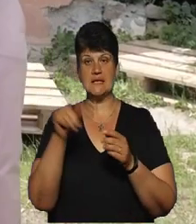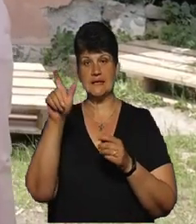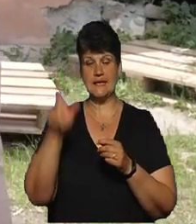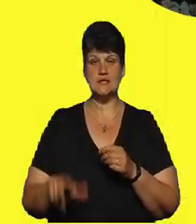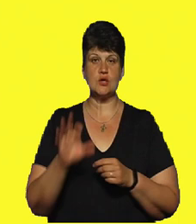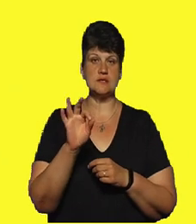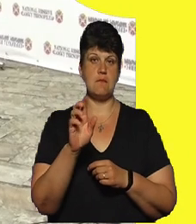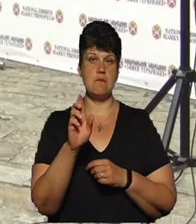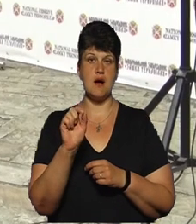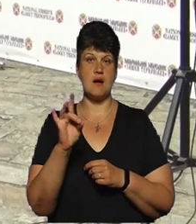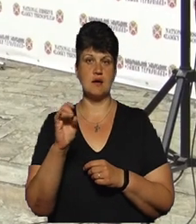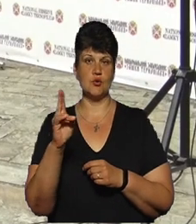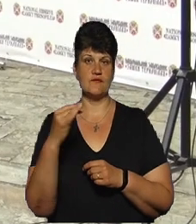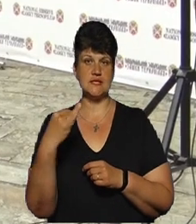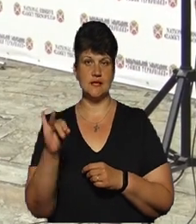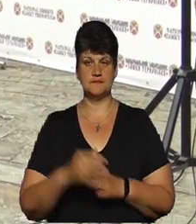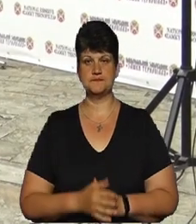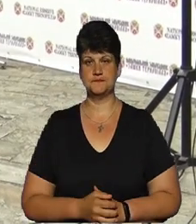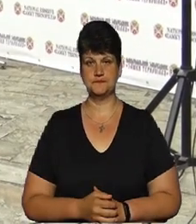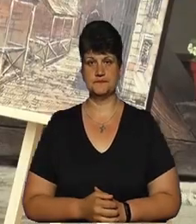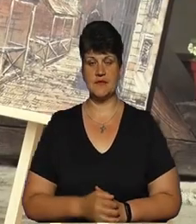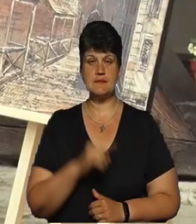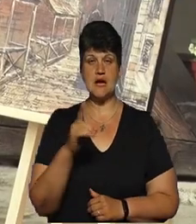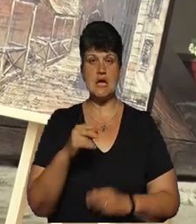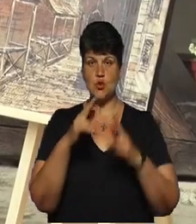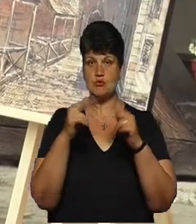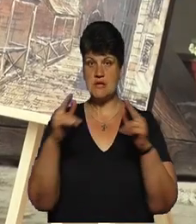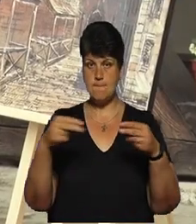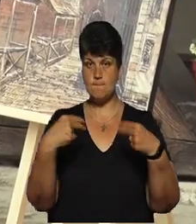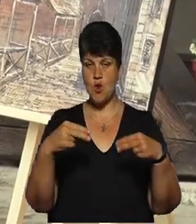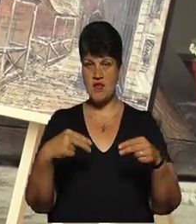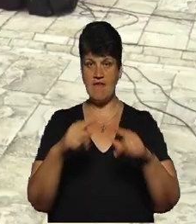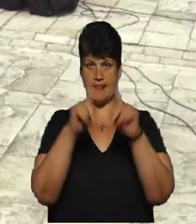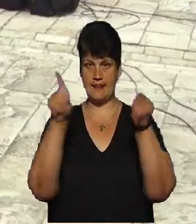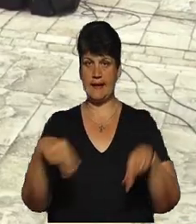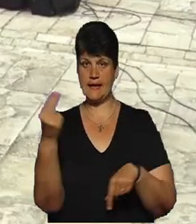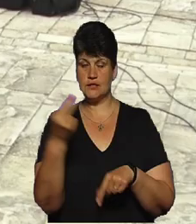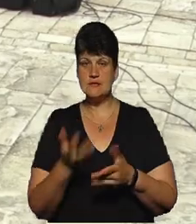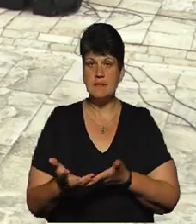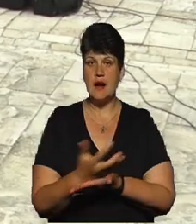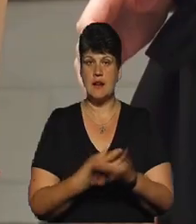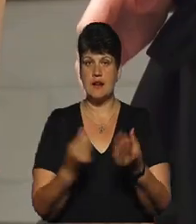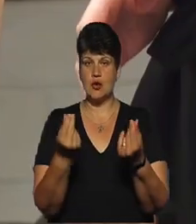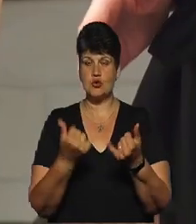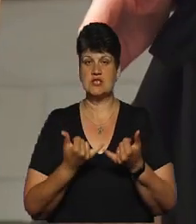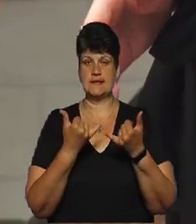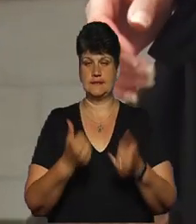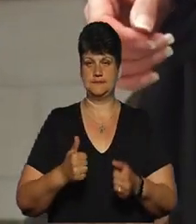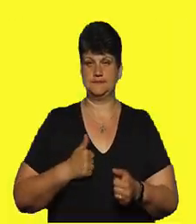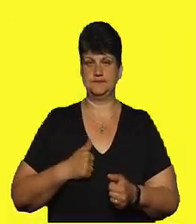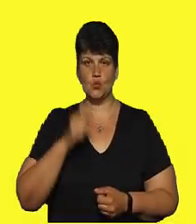Барановський. У Збаразькому замку продавали картини, щоб зібрати гроші для Збройних сил